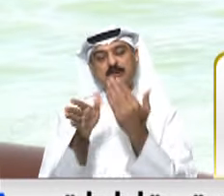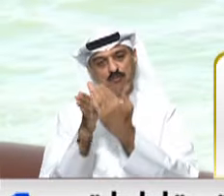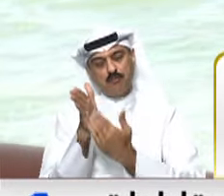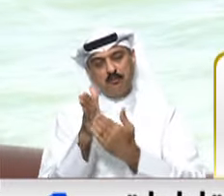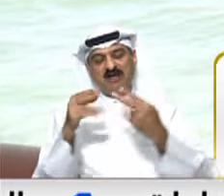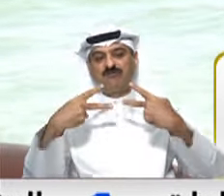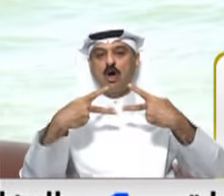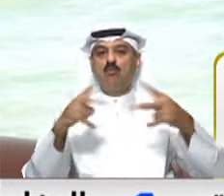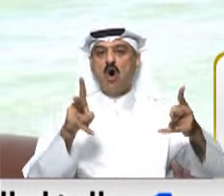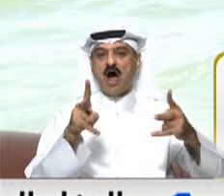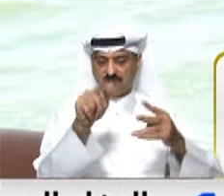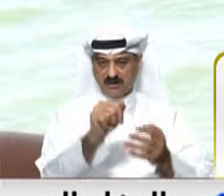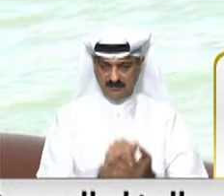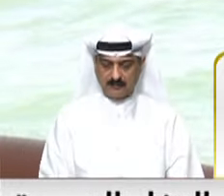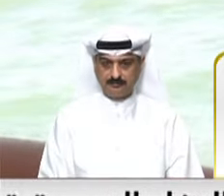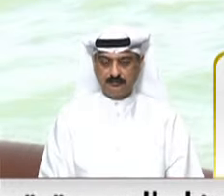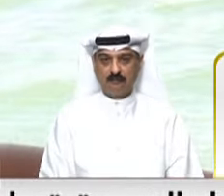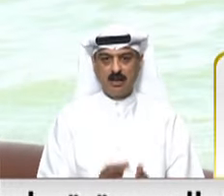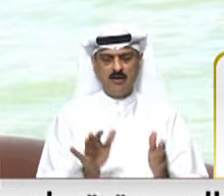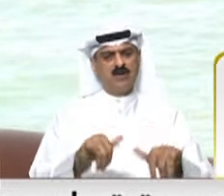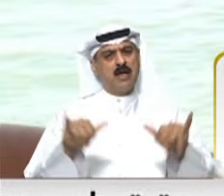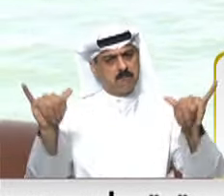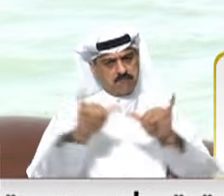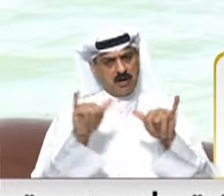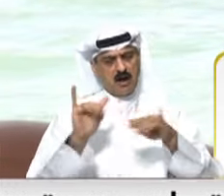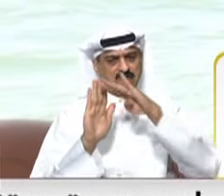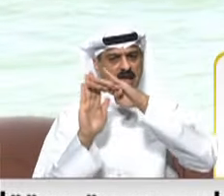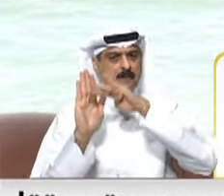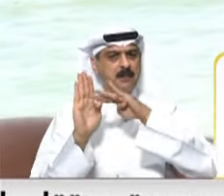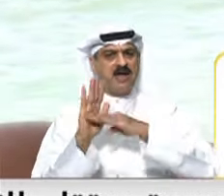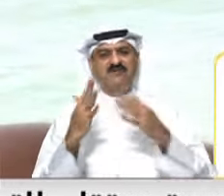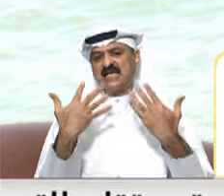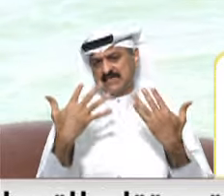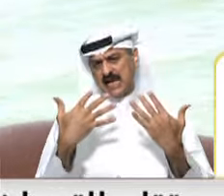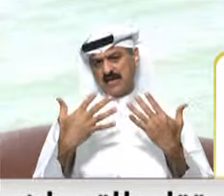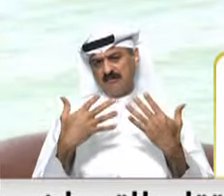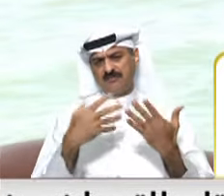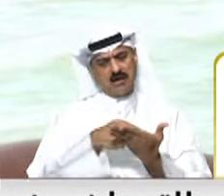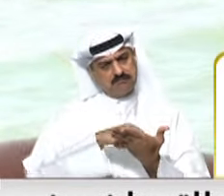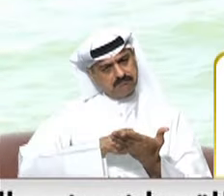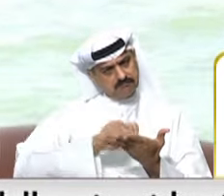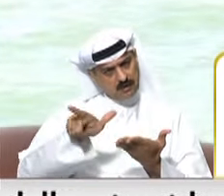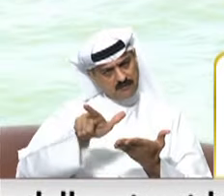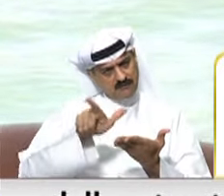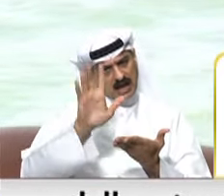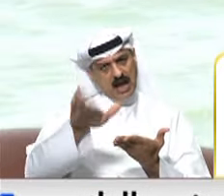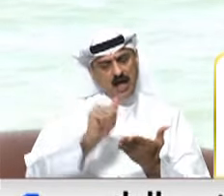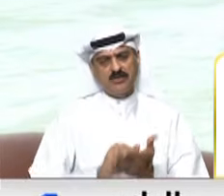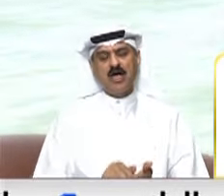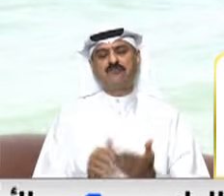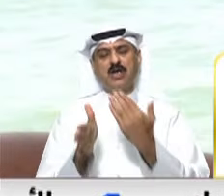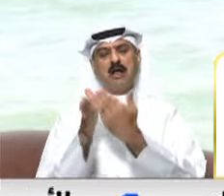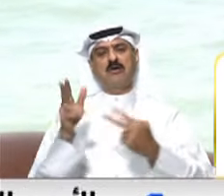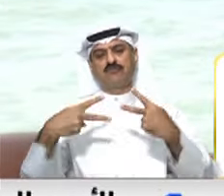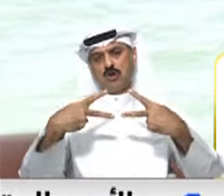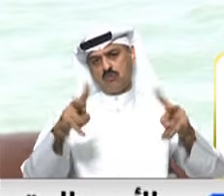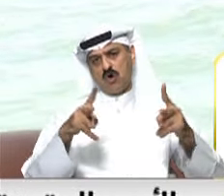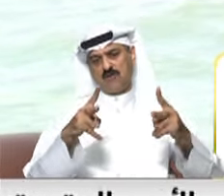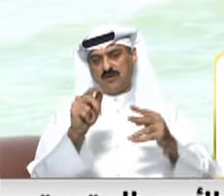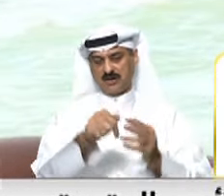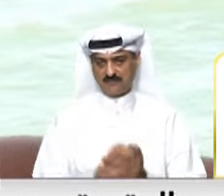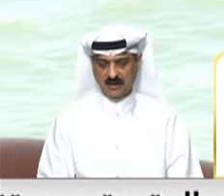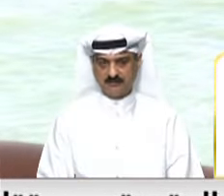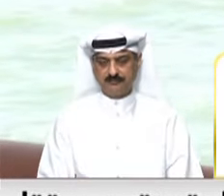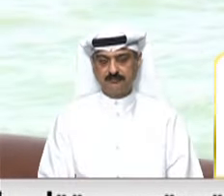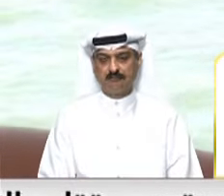طريق التقديم إلكترونيا عبر منصة سهل عبر خدمات الهيئة العامة للبيئة، يطلع